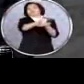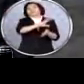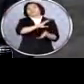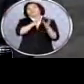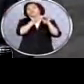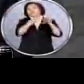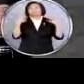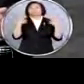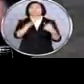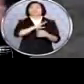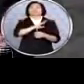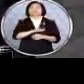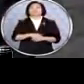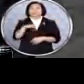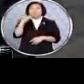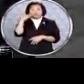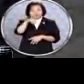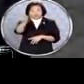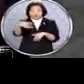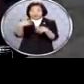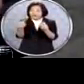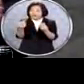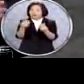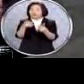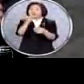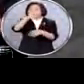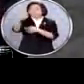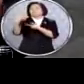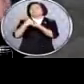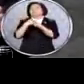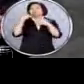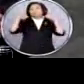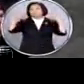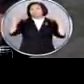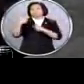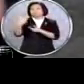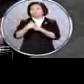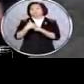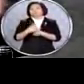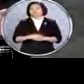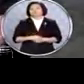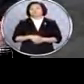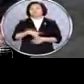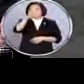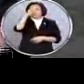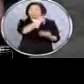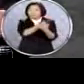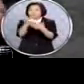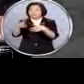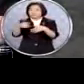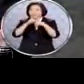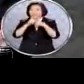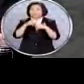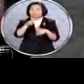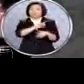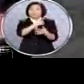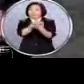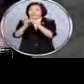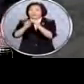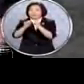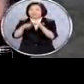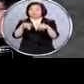连任。如果没有的话，请你给宋楚瑜一个机会，让大家重新找回深斗小民